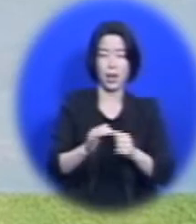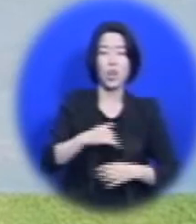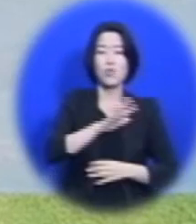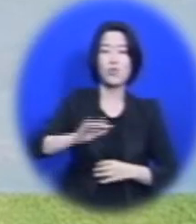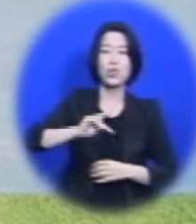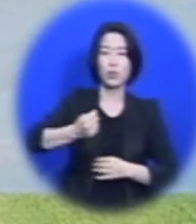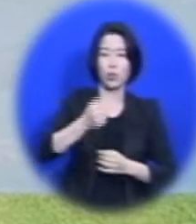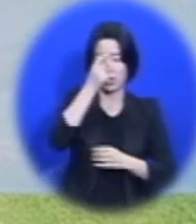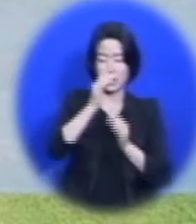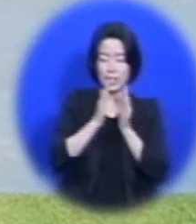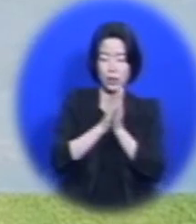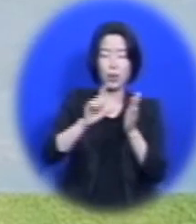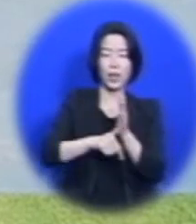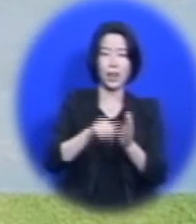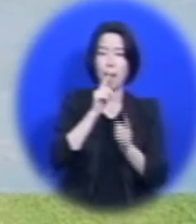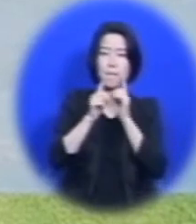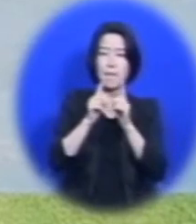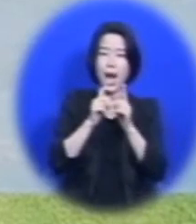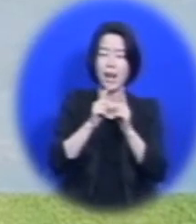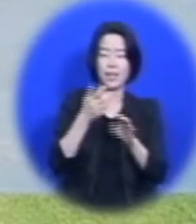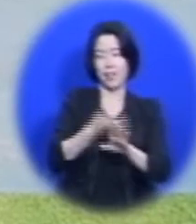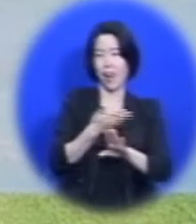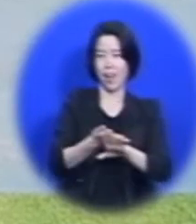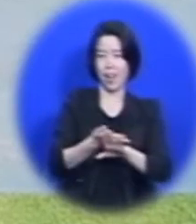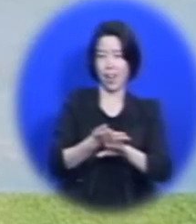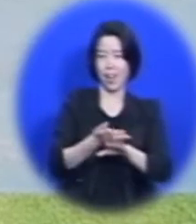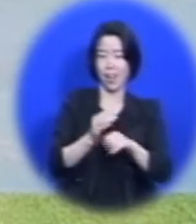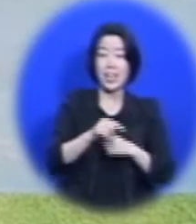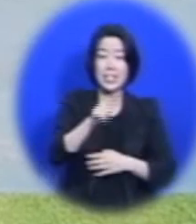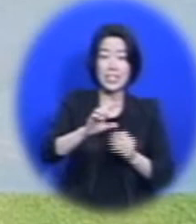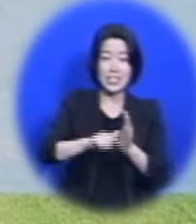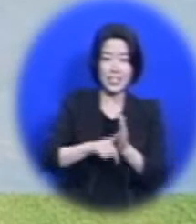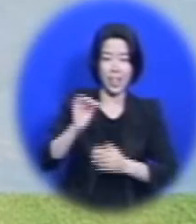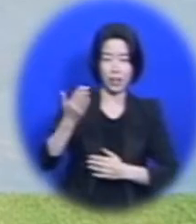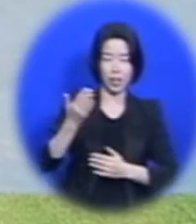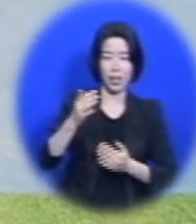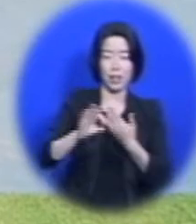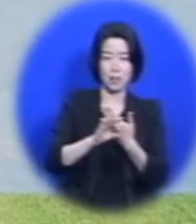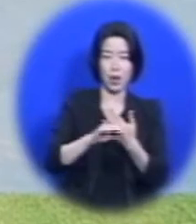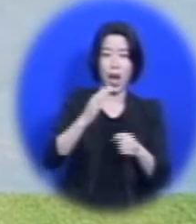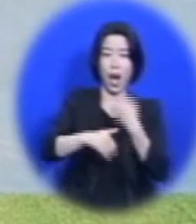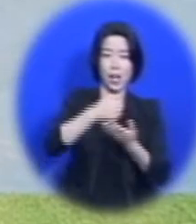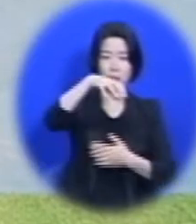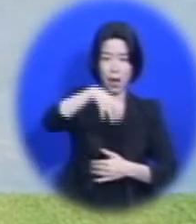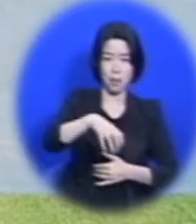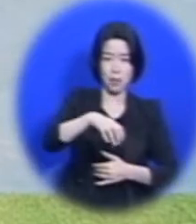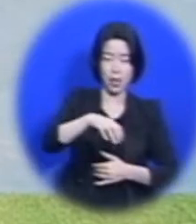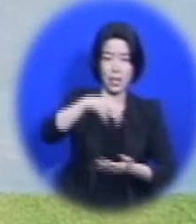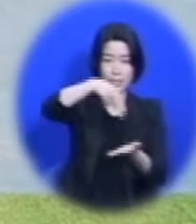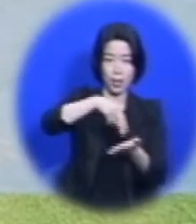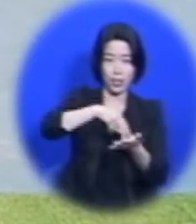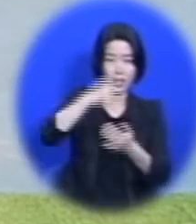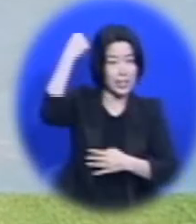때 말투가 달라져요, 벌써. 그 시간에는 진짜 하나님 앞에 서 있다는 느낌을 가지고 기도를 해서